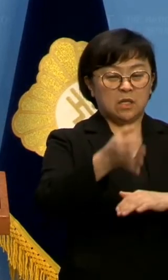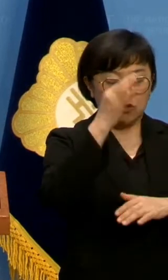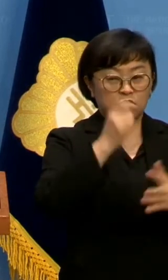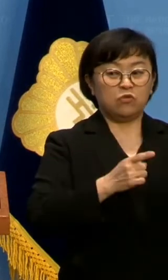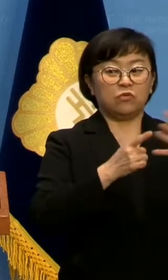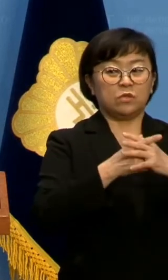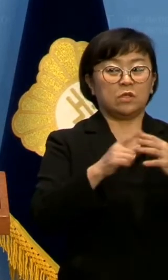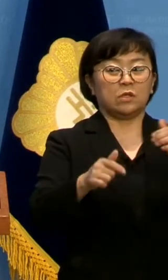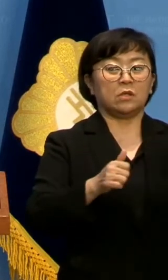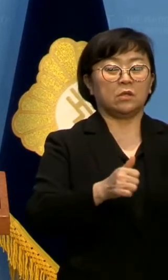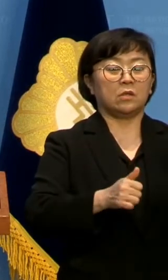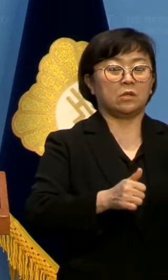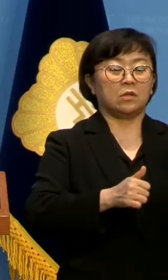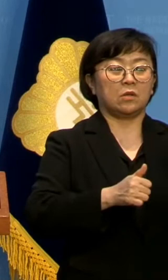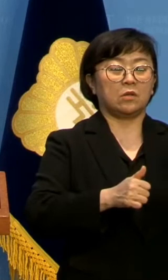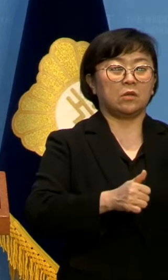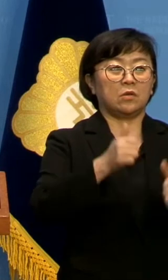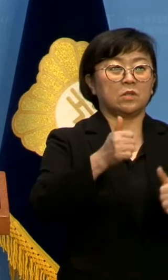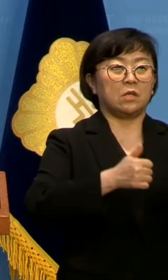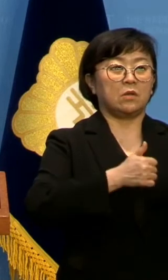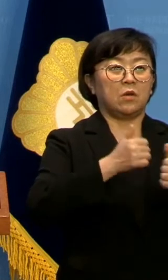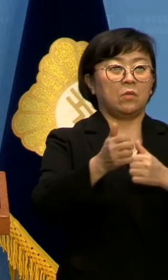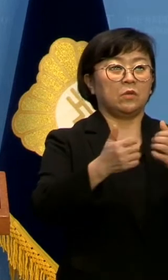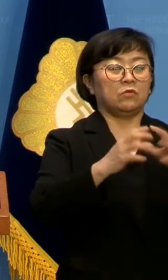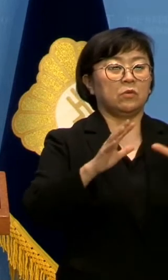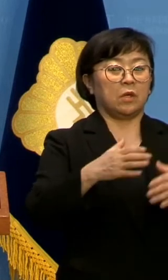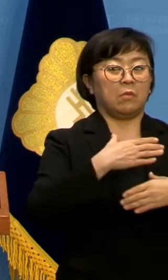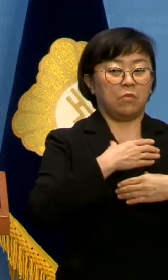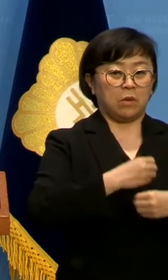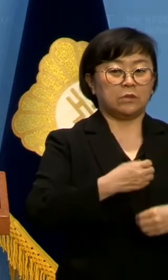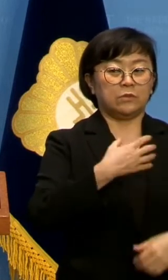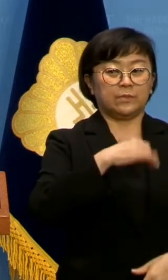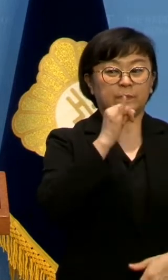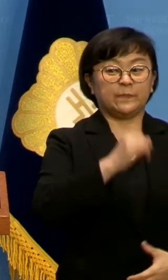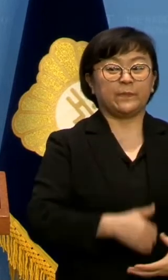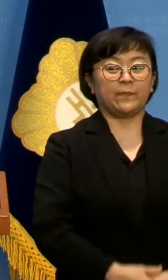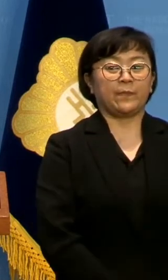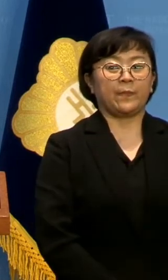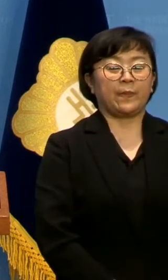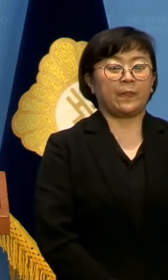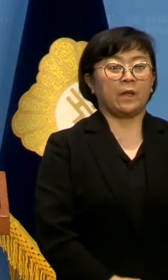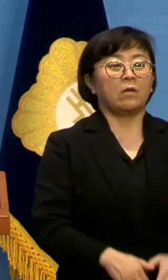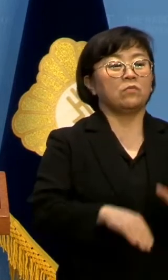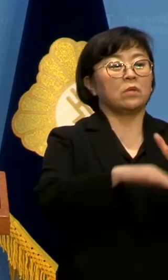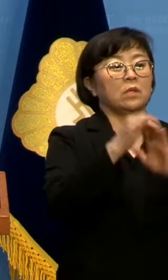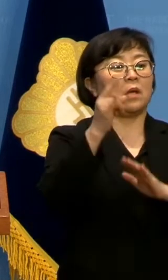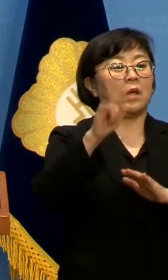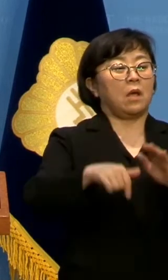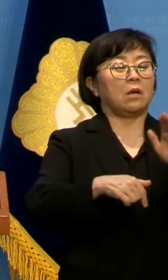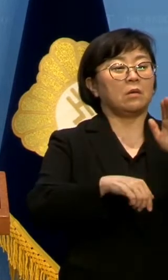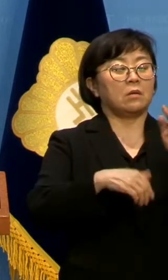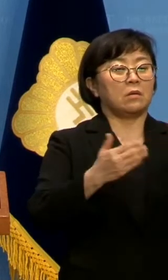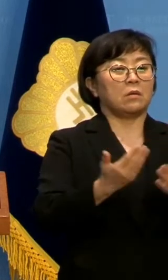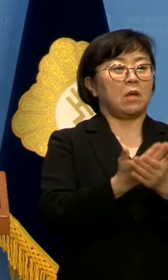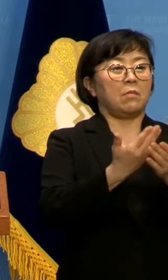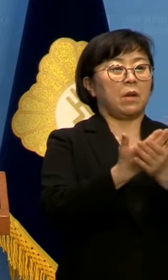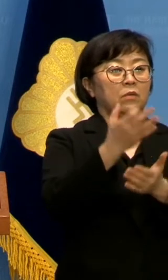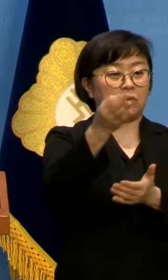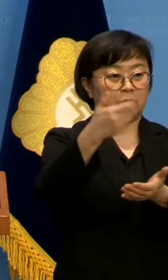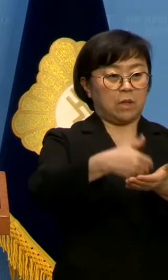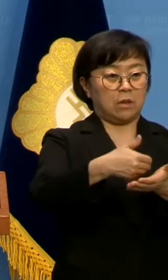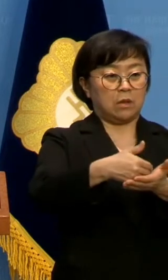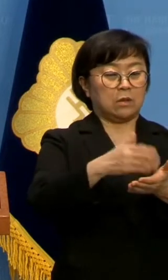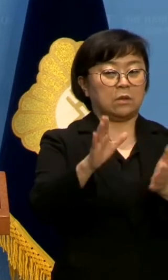유출은 경제를 넘어 국가의 안보까지 위협하고 있습니다. 북한이 핵개발 자금을 대놓고 요구하는